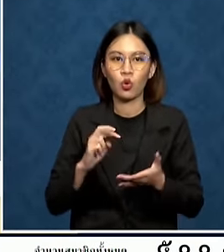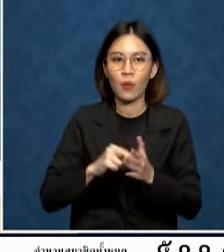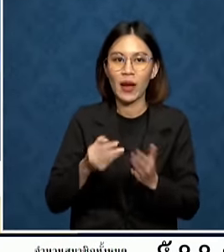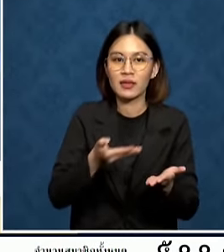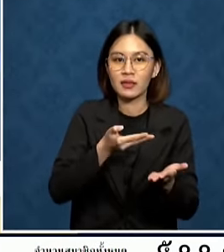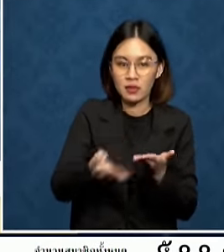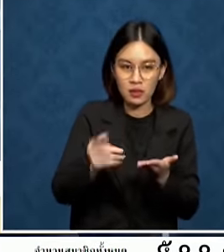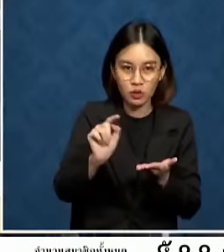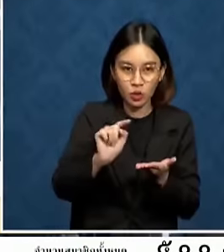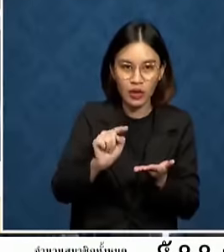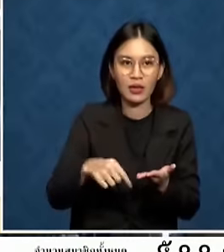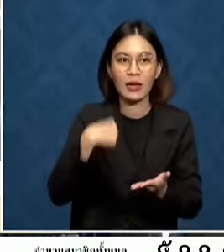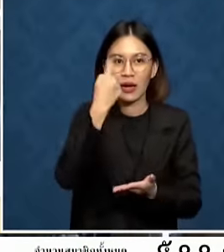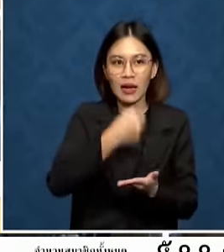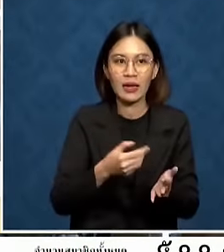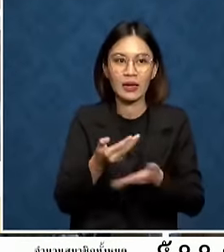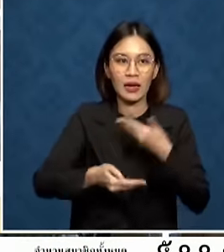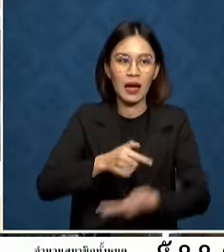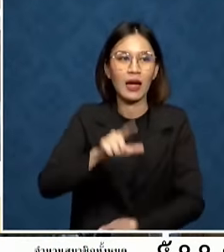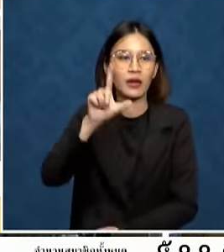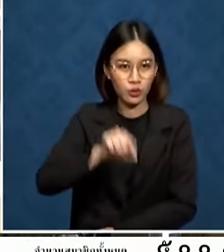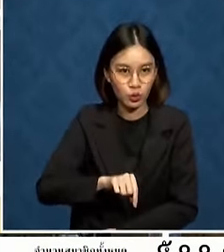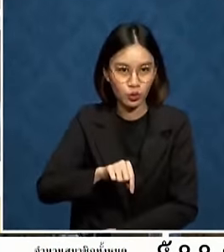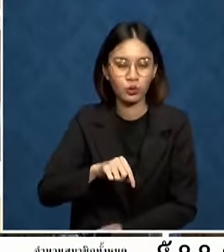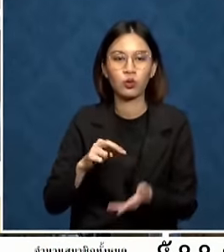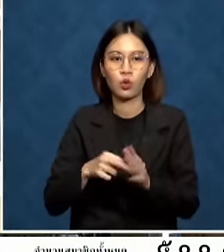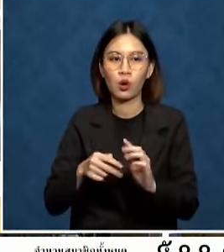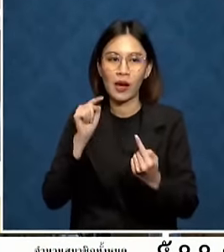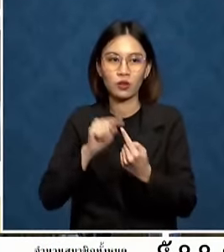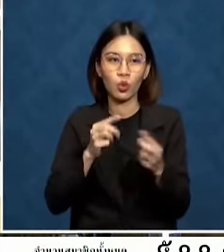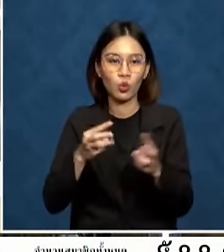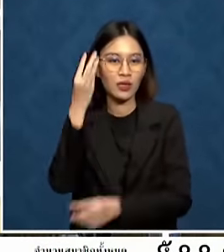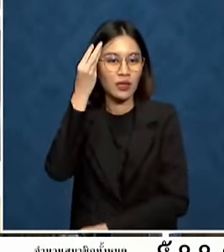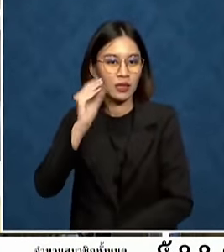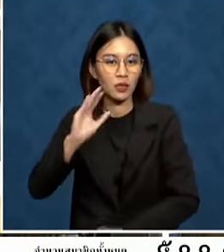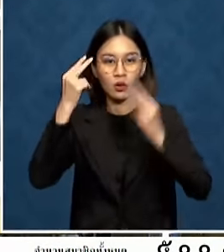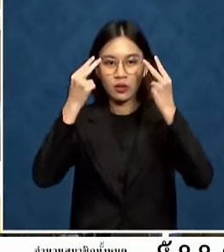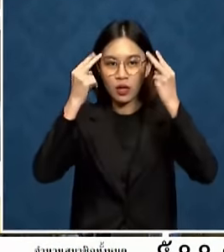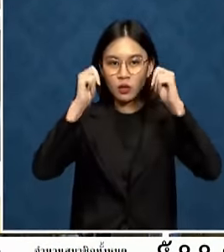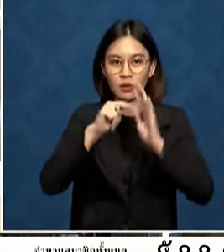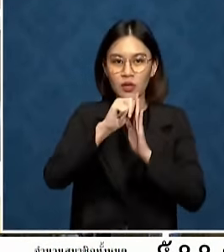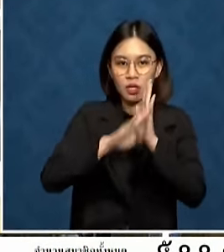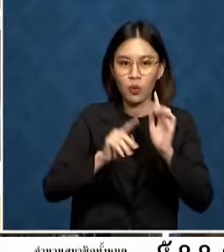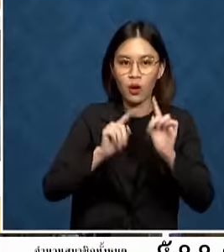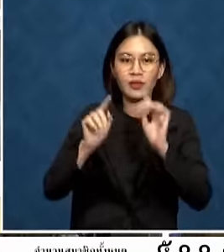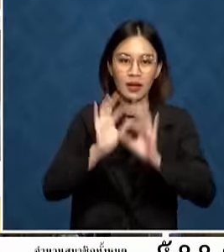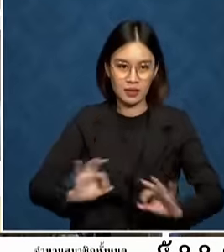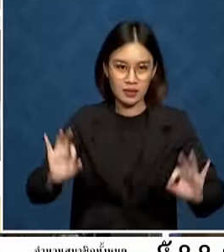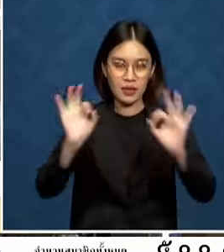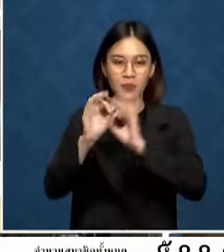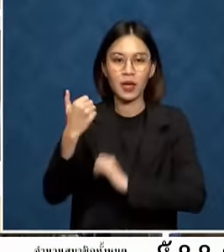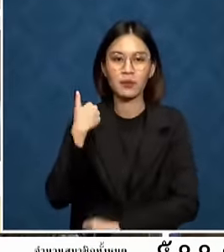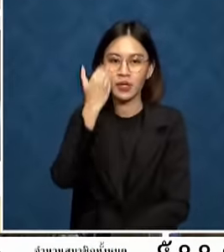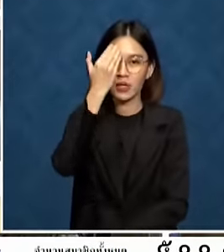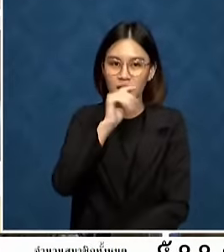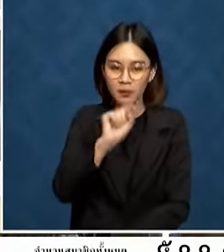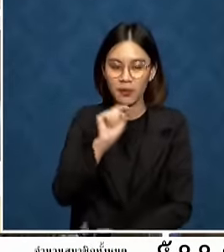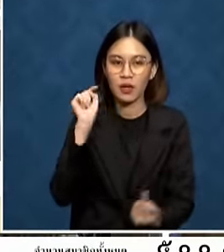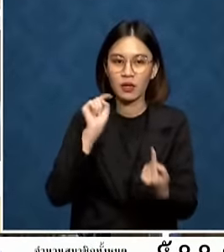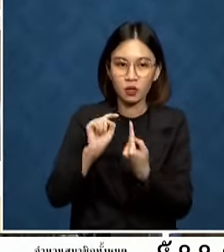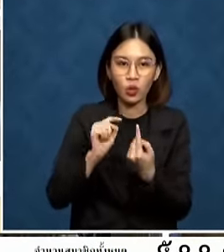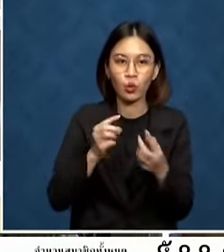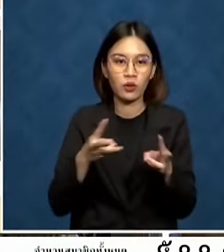จากคนที่ขายถูกสุดดังนั้น Visionท่านนายกหรือนโยบายท่านนายกจึงสำคัญเพราะทาง